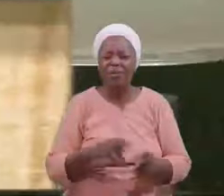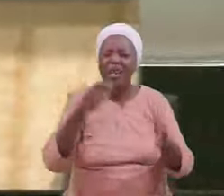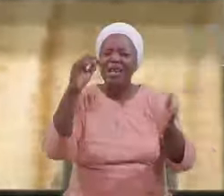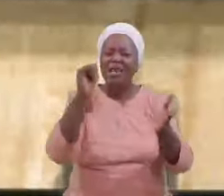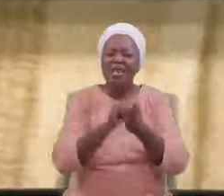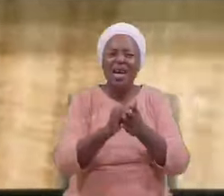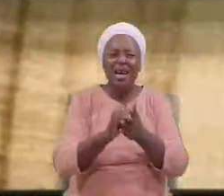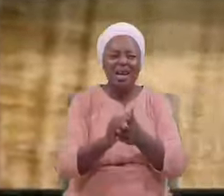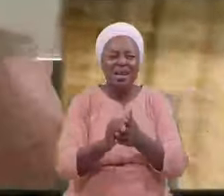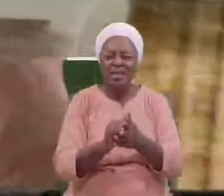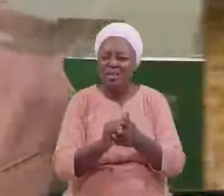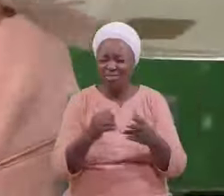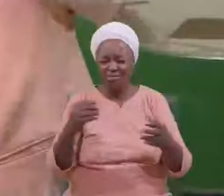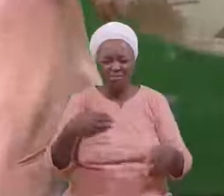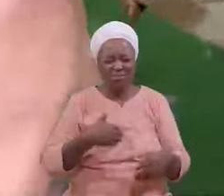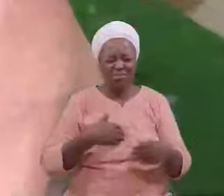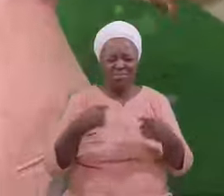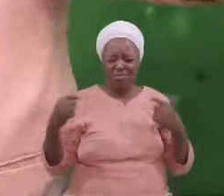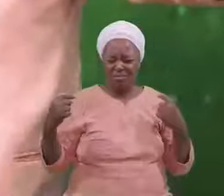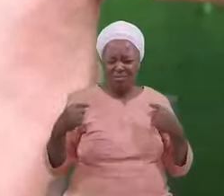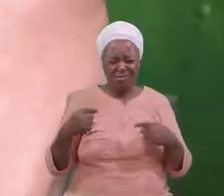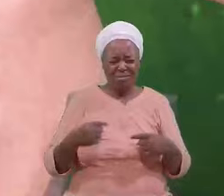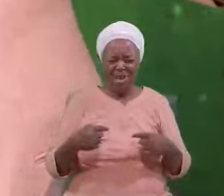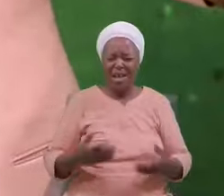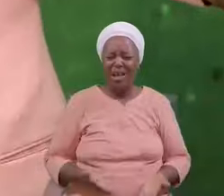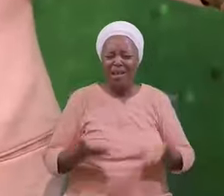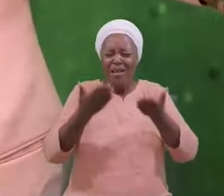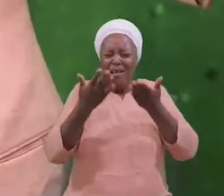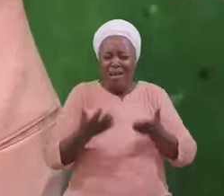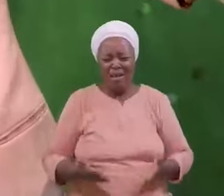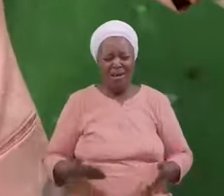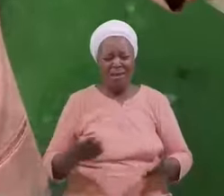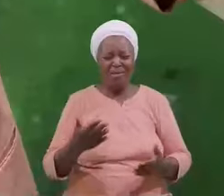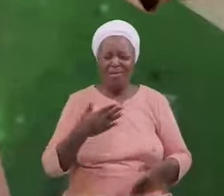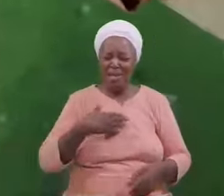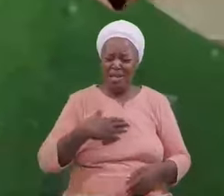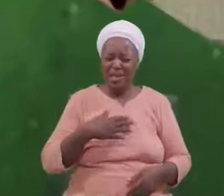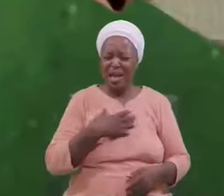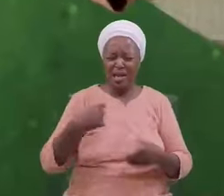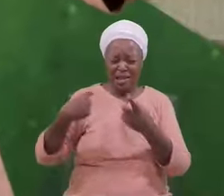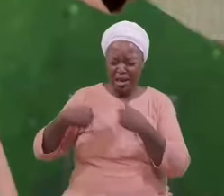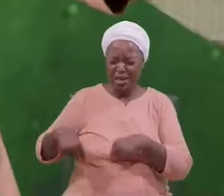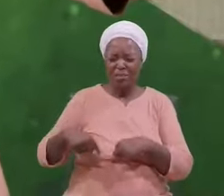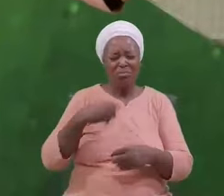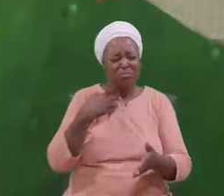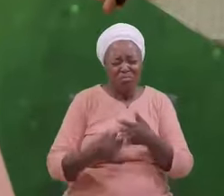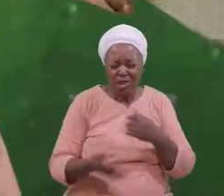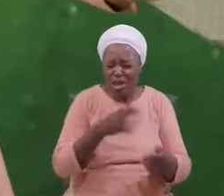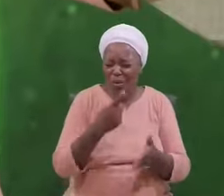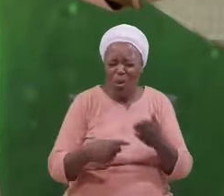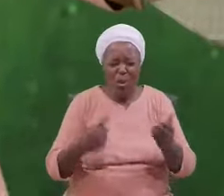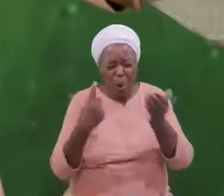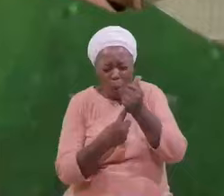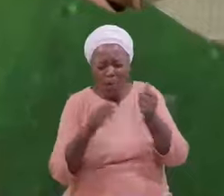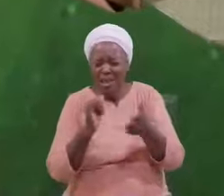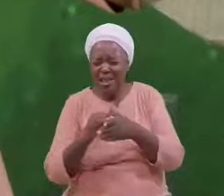Cette poitrine lourde, le cœur lourd, quelle que soit la chose dans ton